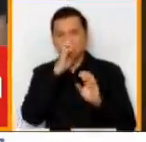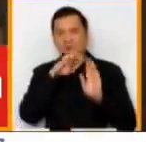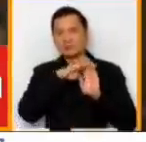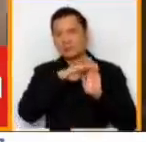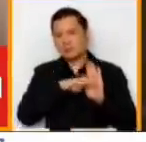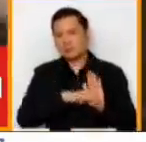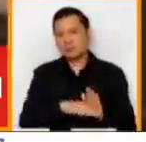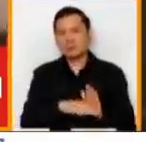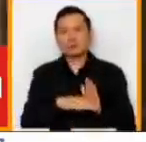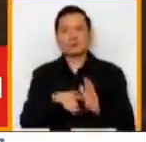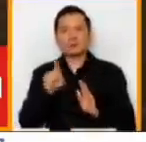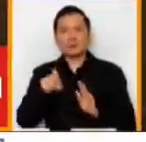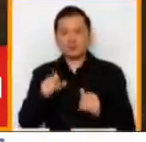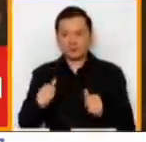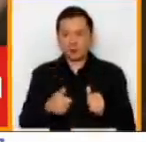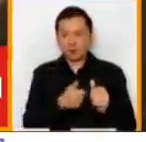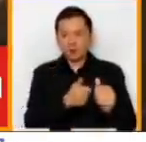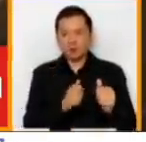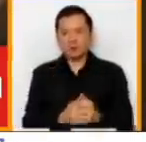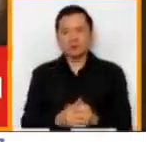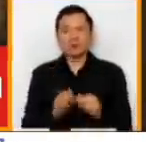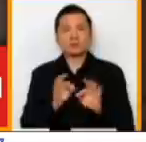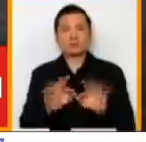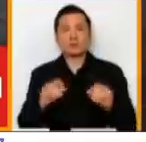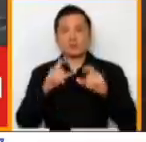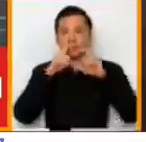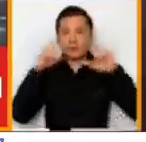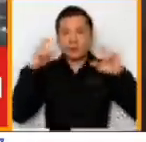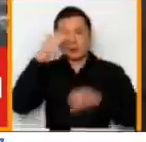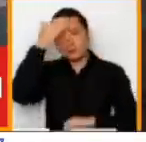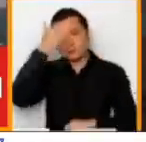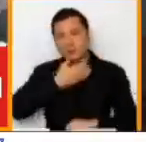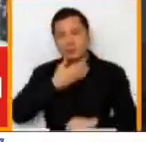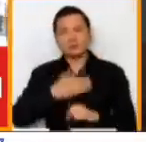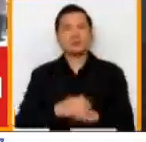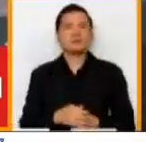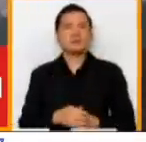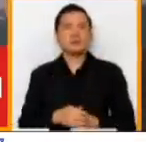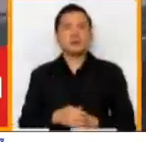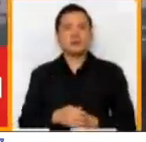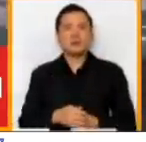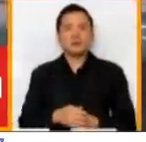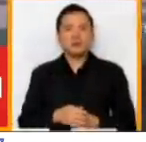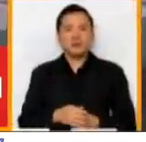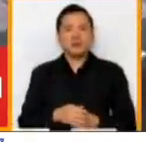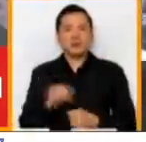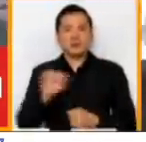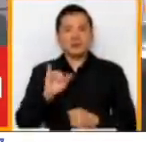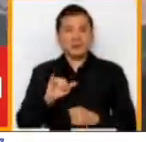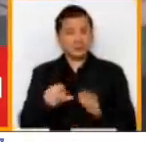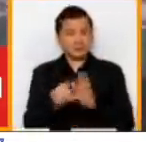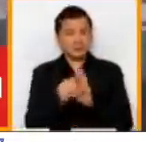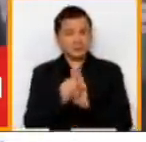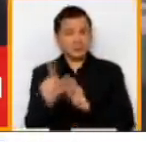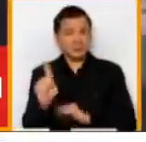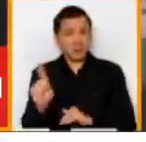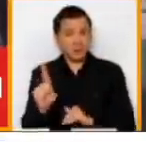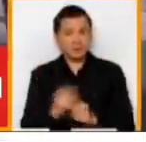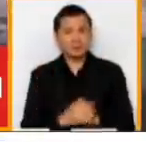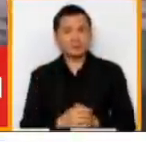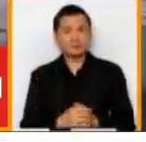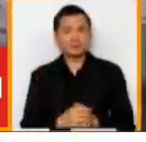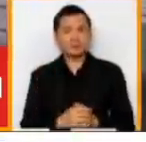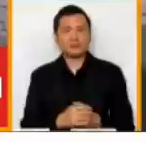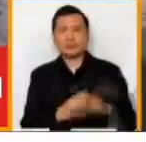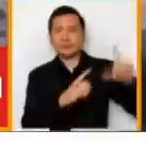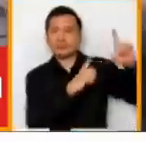COVID-19 protocol. Kailangan naka-face mask, naka-face shield. At isa rin sa pinagbabawal dito ay yung pagsiselfie